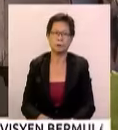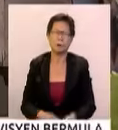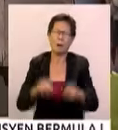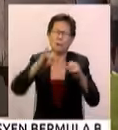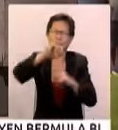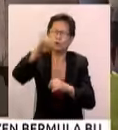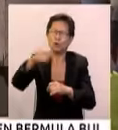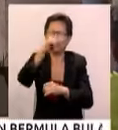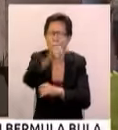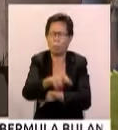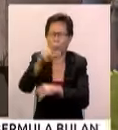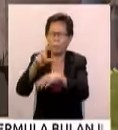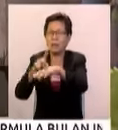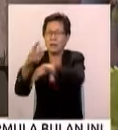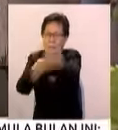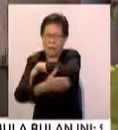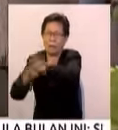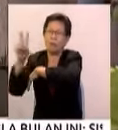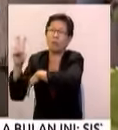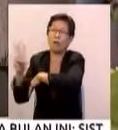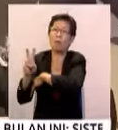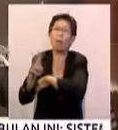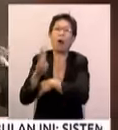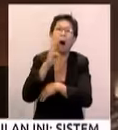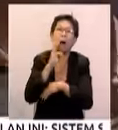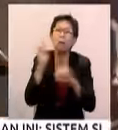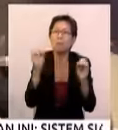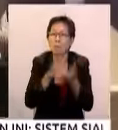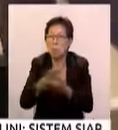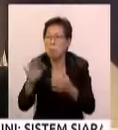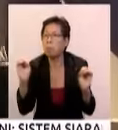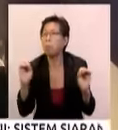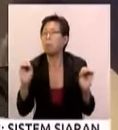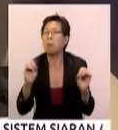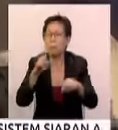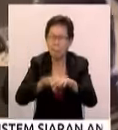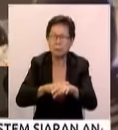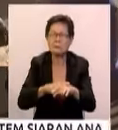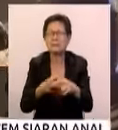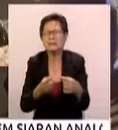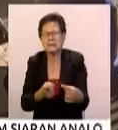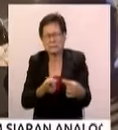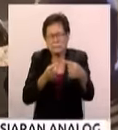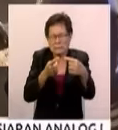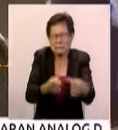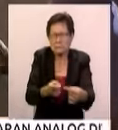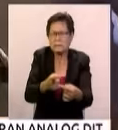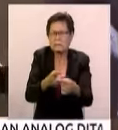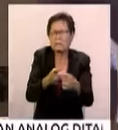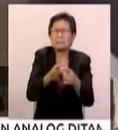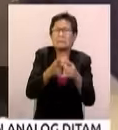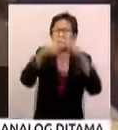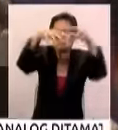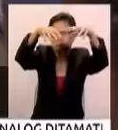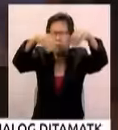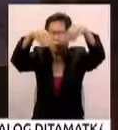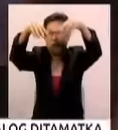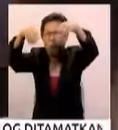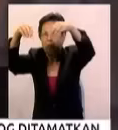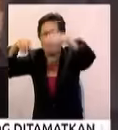Berjuta-juta penduduk di Venezuela terputus bekalan air bersih ketika mereka masih bergelut dengan catuan bekalan elektrik yang